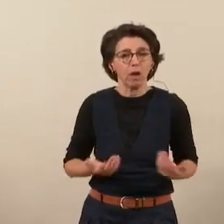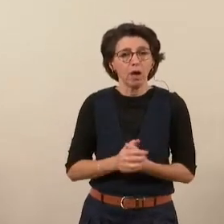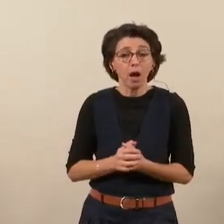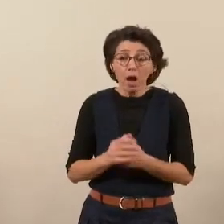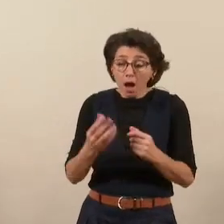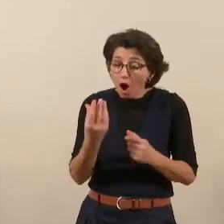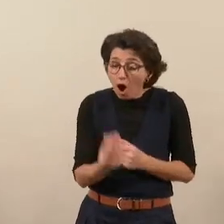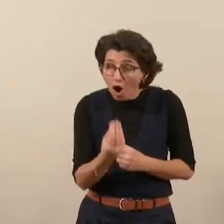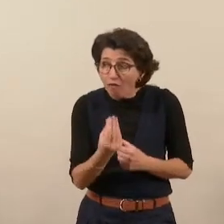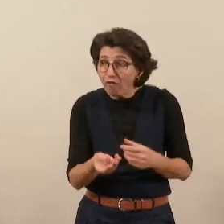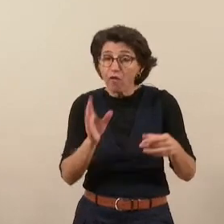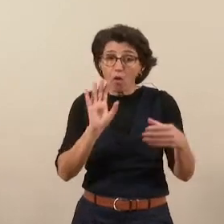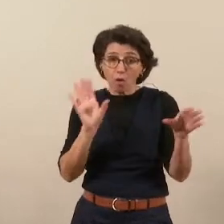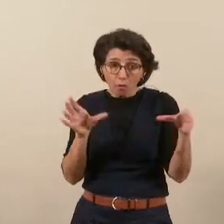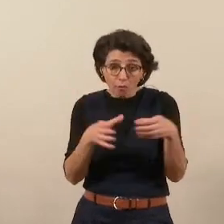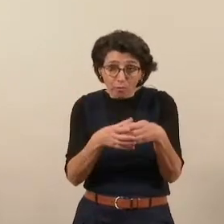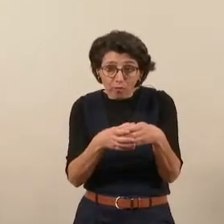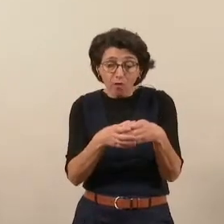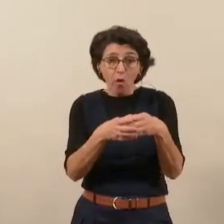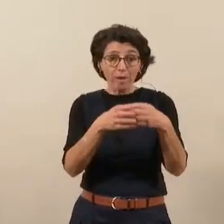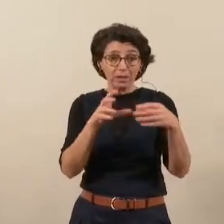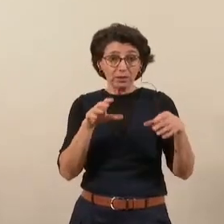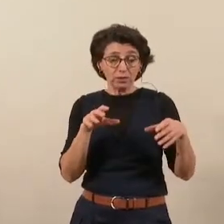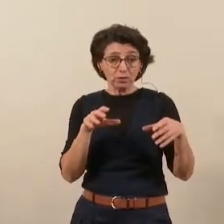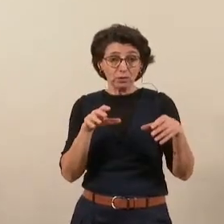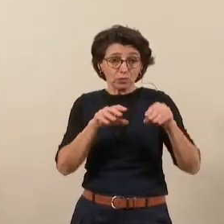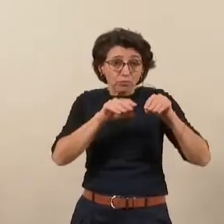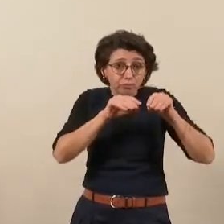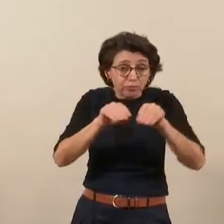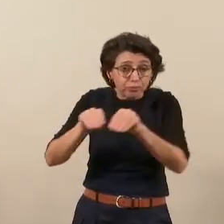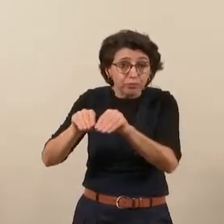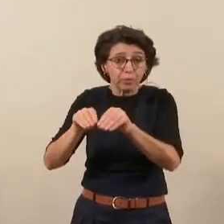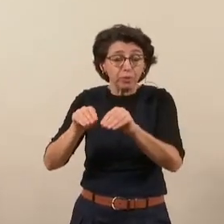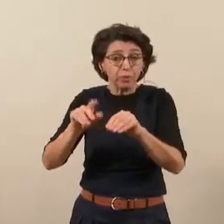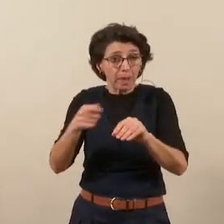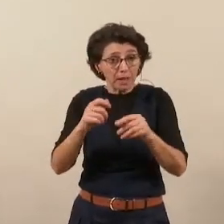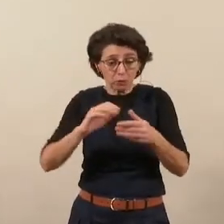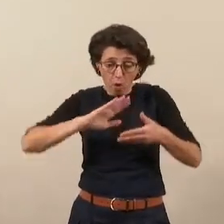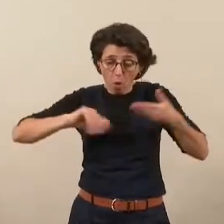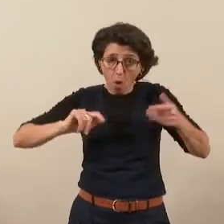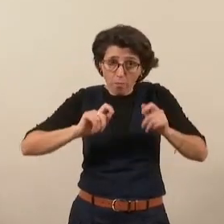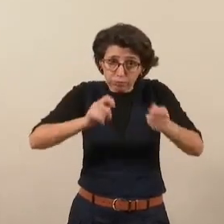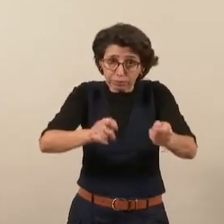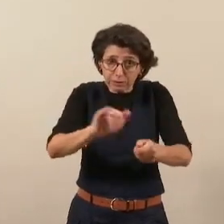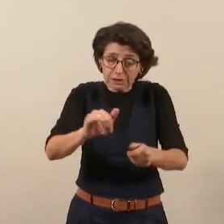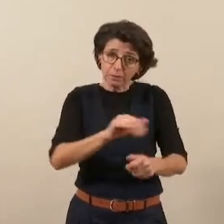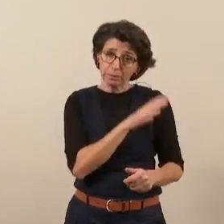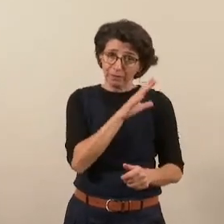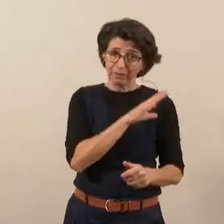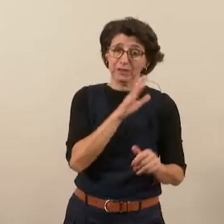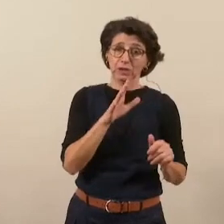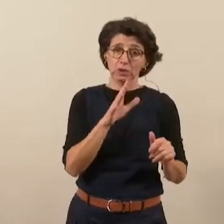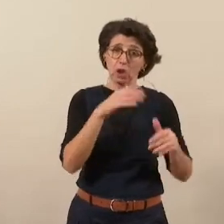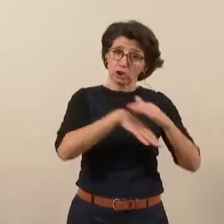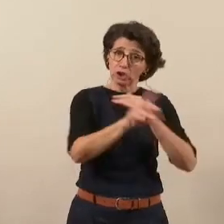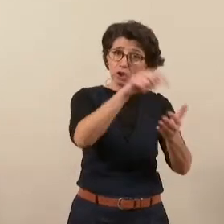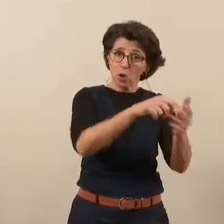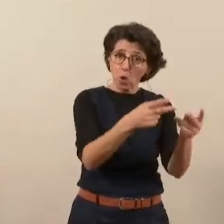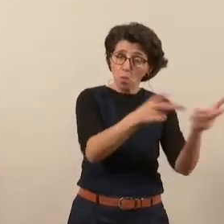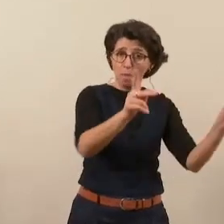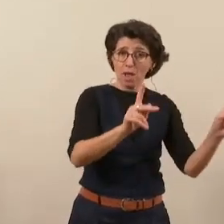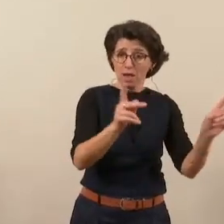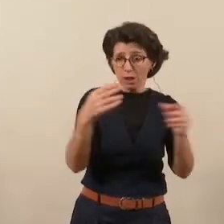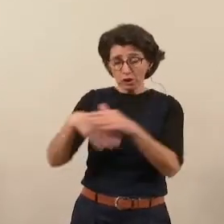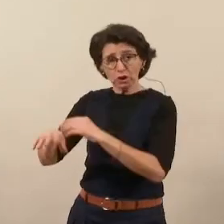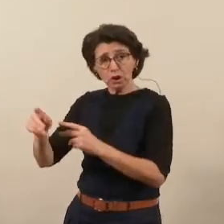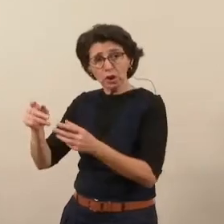accompagne l'enfant doit être, laissée aux enseignants dans la sphère publique, et vos différentes